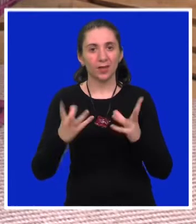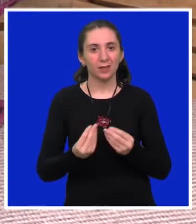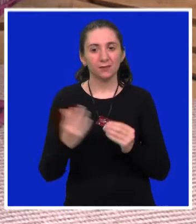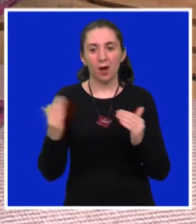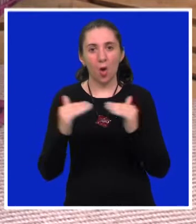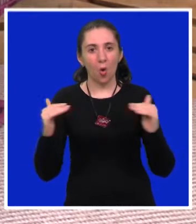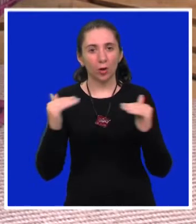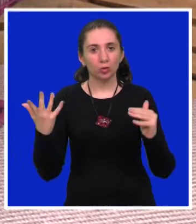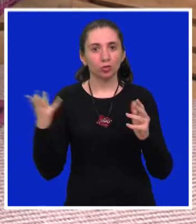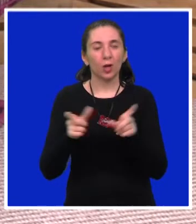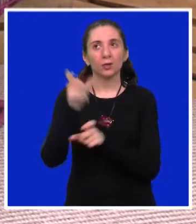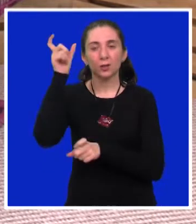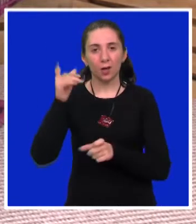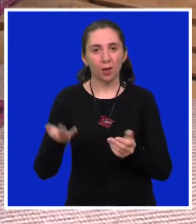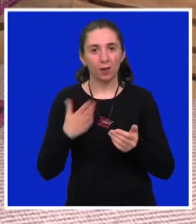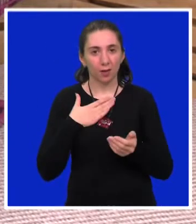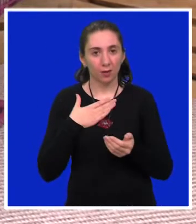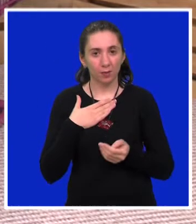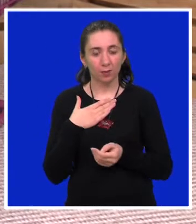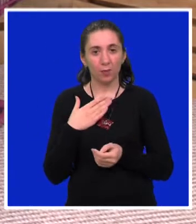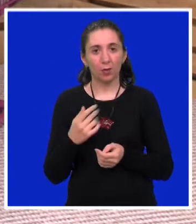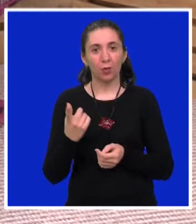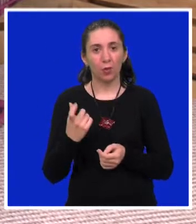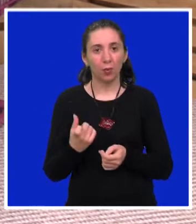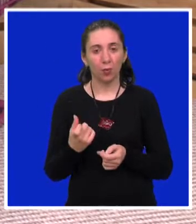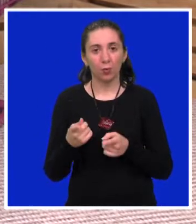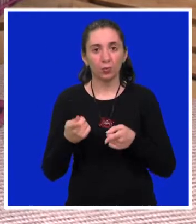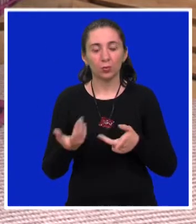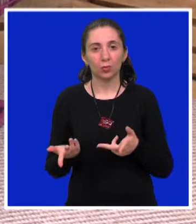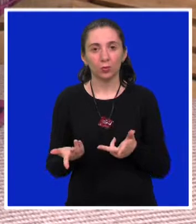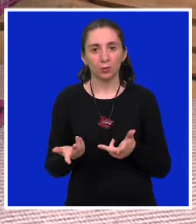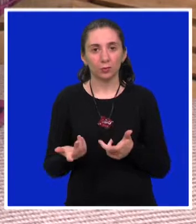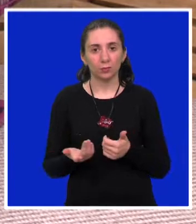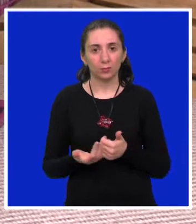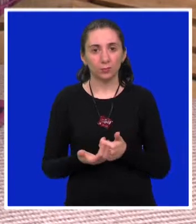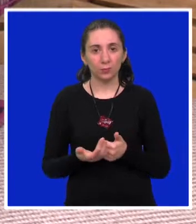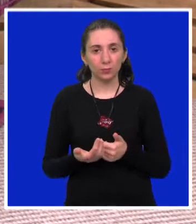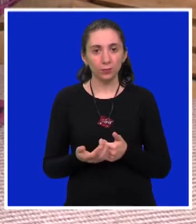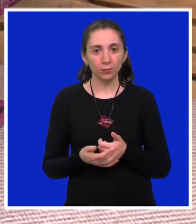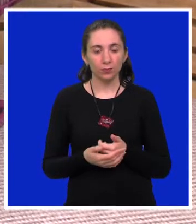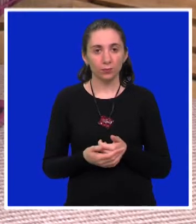sva ograničenja koja u biti više stambene zgrade nude, od toga da